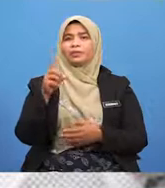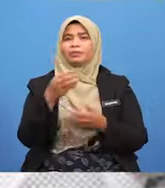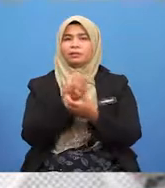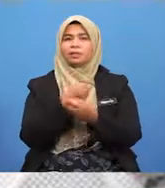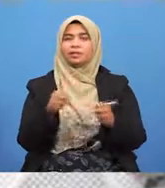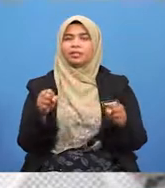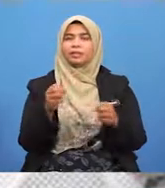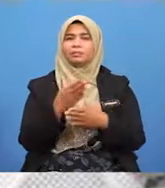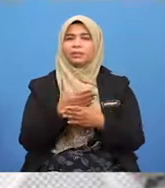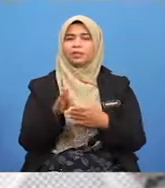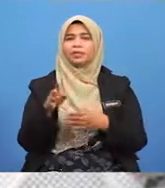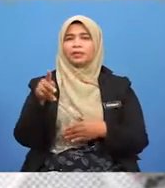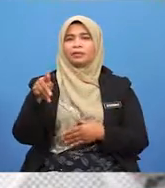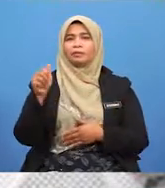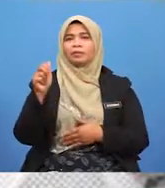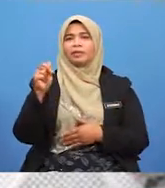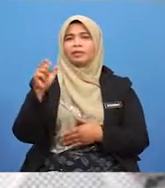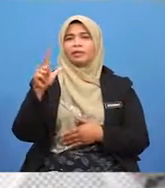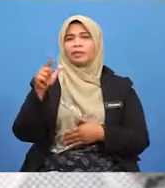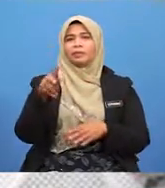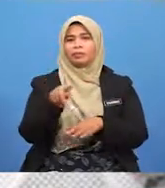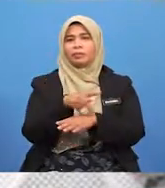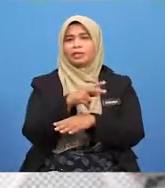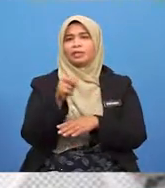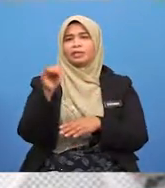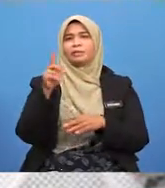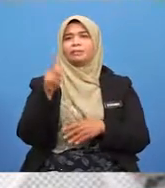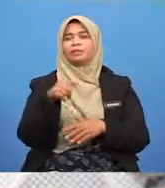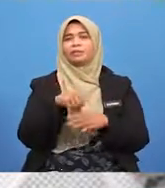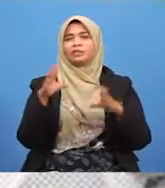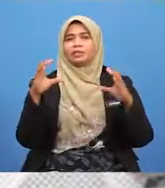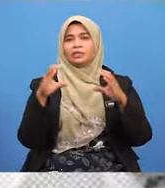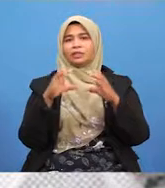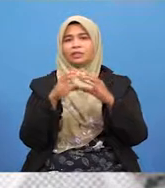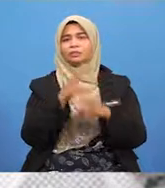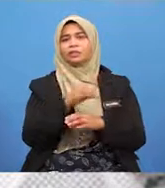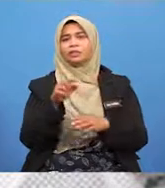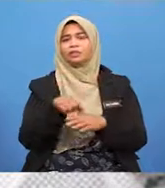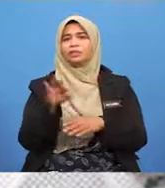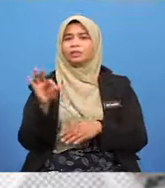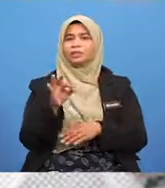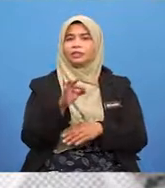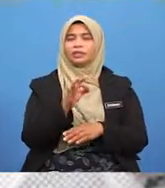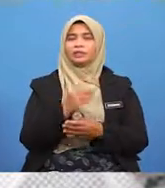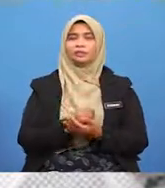menyediakan bahagian penel pakaian yang perlu dicantumkan dan dijahit